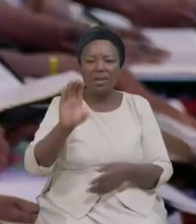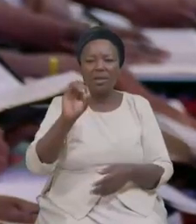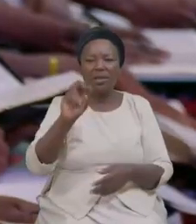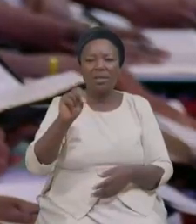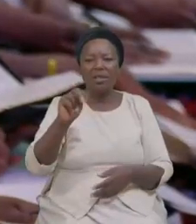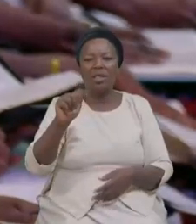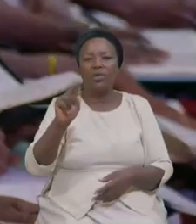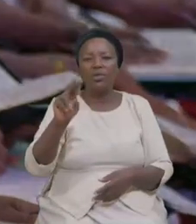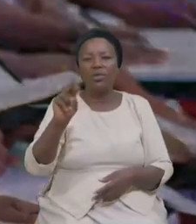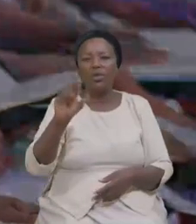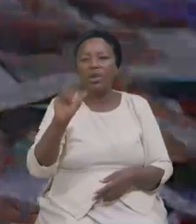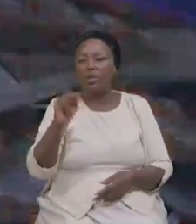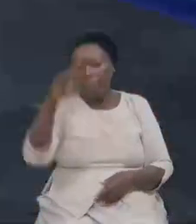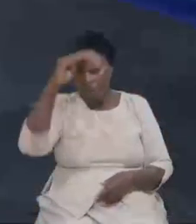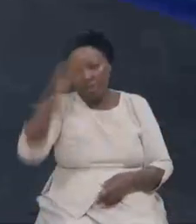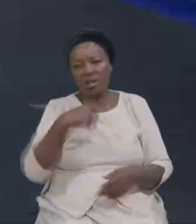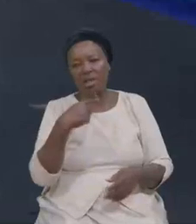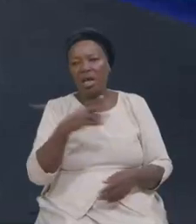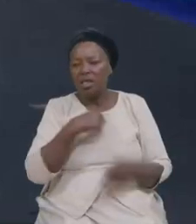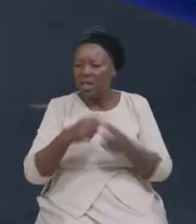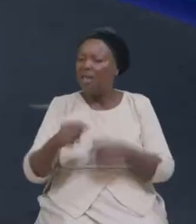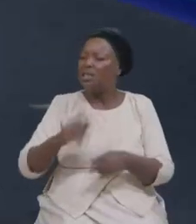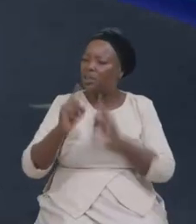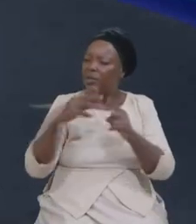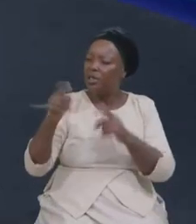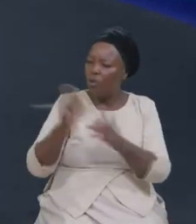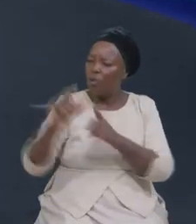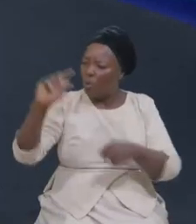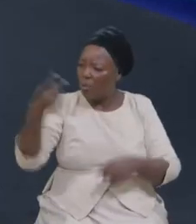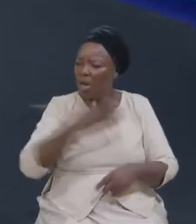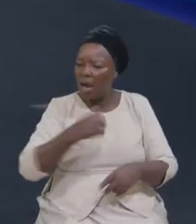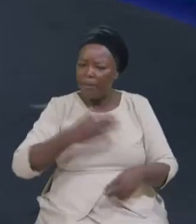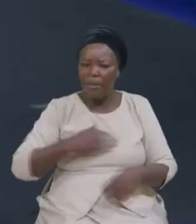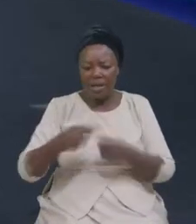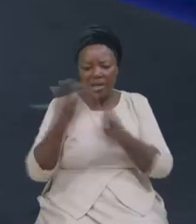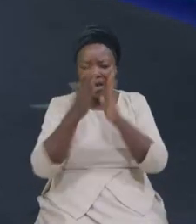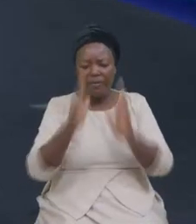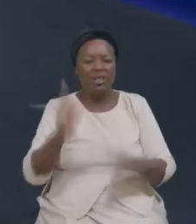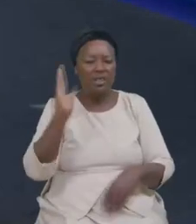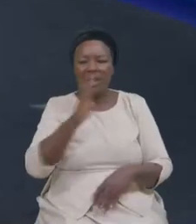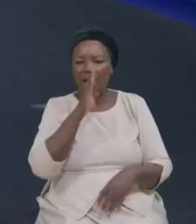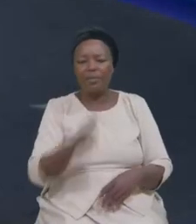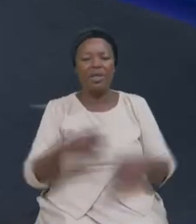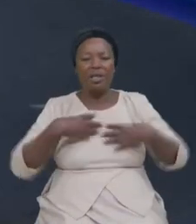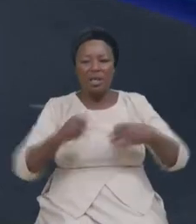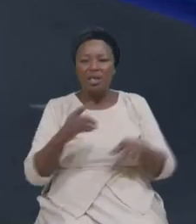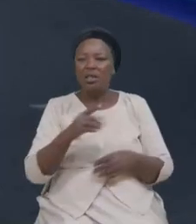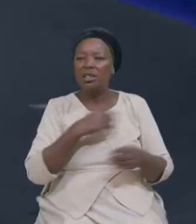dit, Seigneur, dis seulement un mot et mon serviteur sera guéri. Dis seulement un